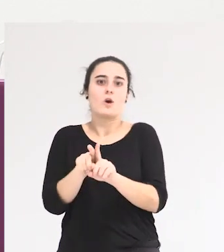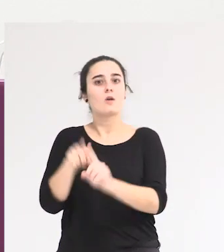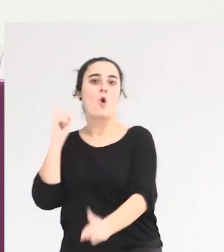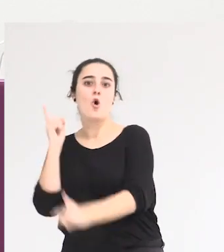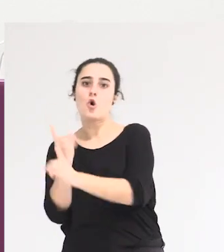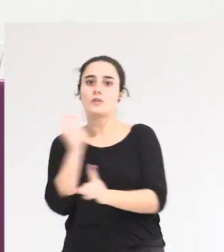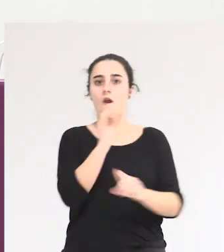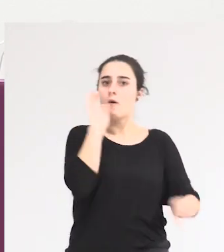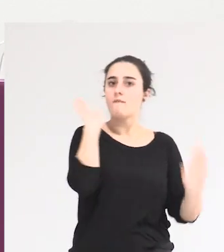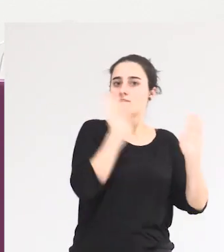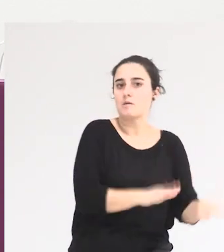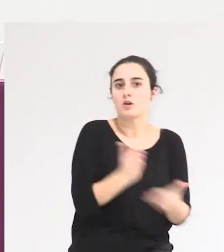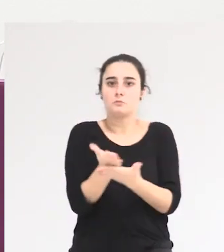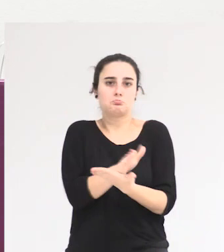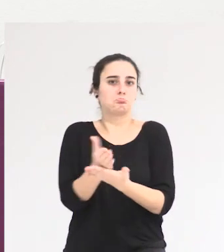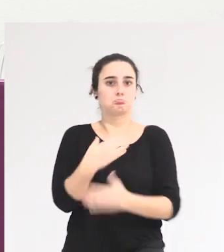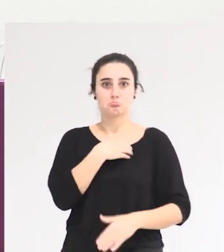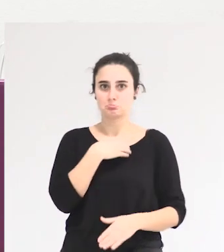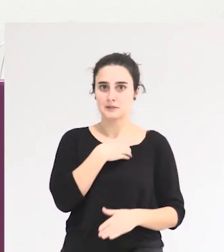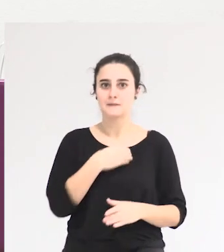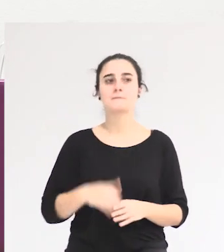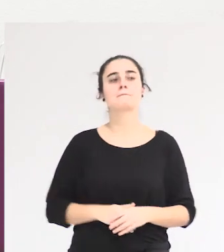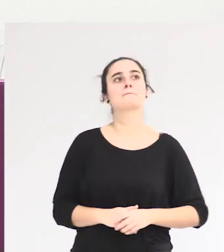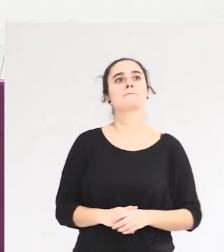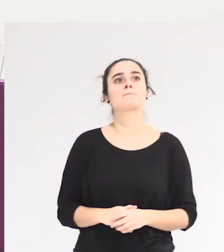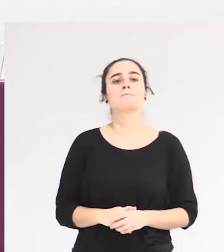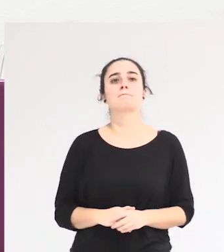joan behar dugu. Eta egia esan da,